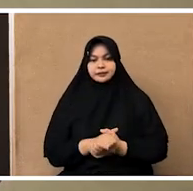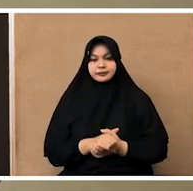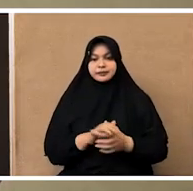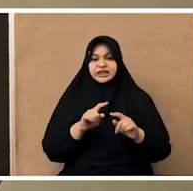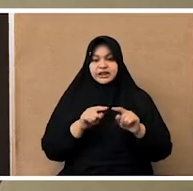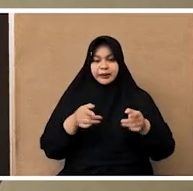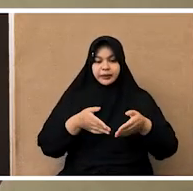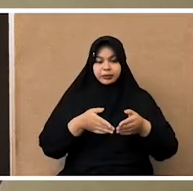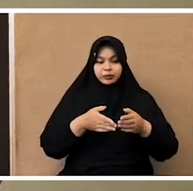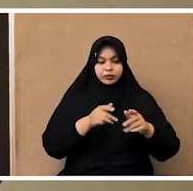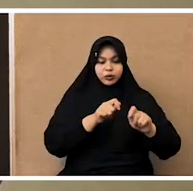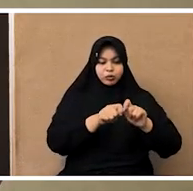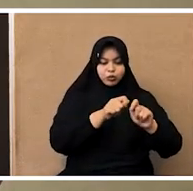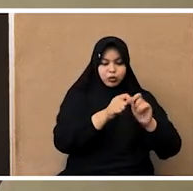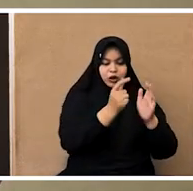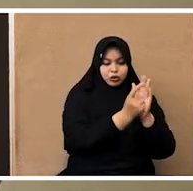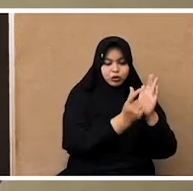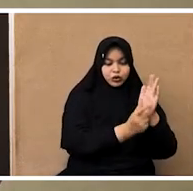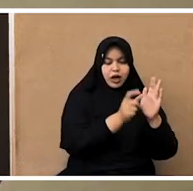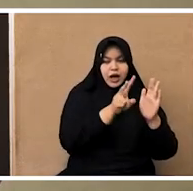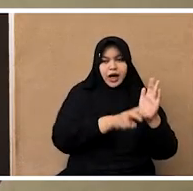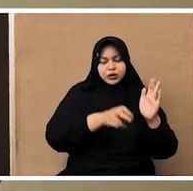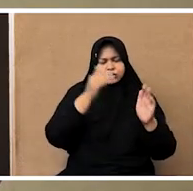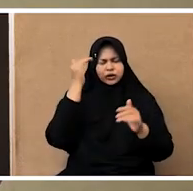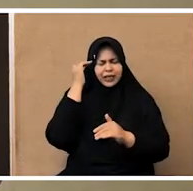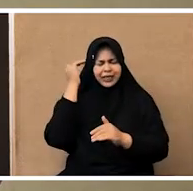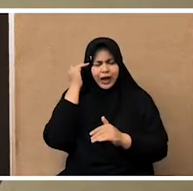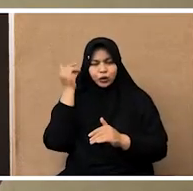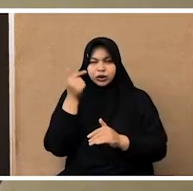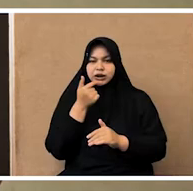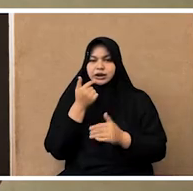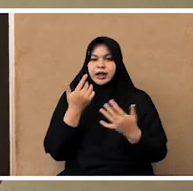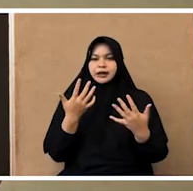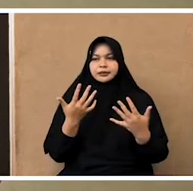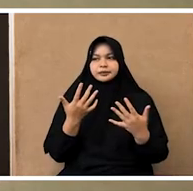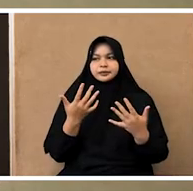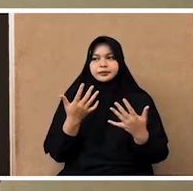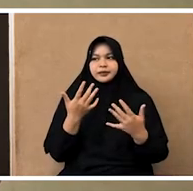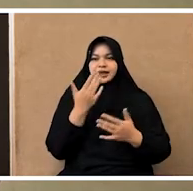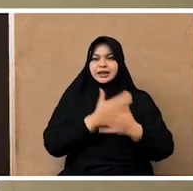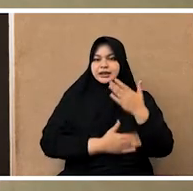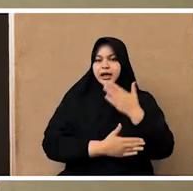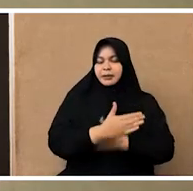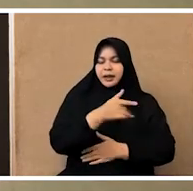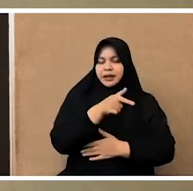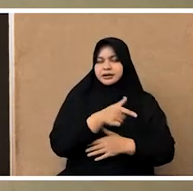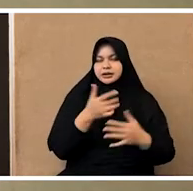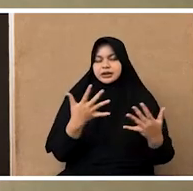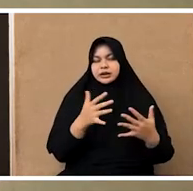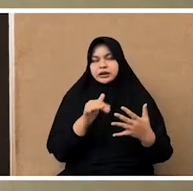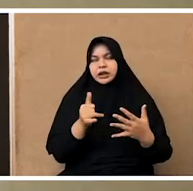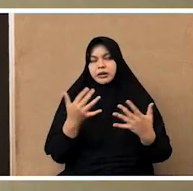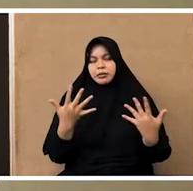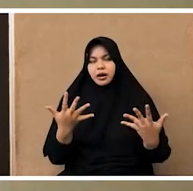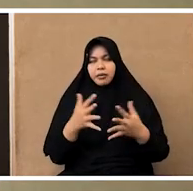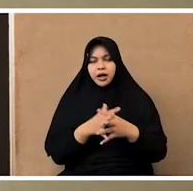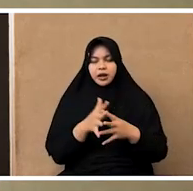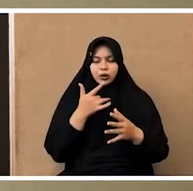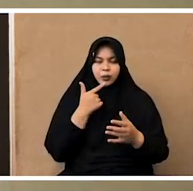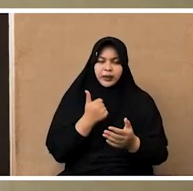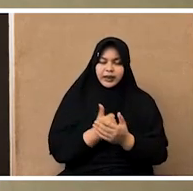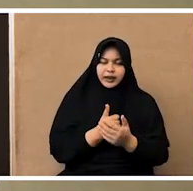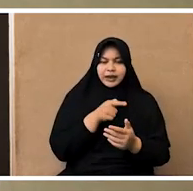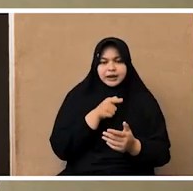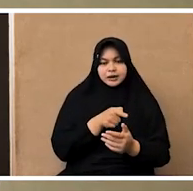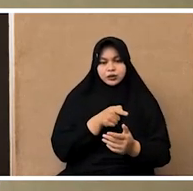pembentuk undang-undang harus mengetahui soal kedisabilitas ini Itu poin pentingnya